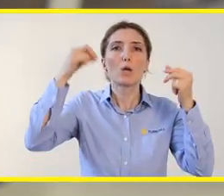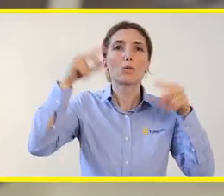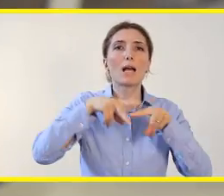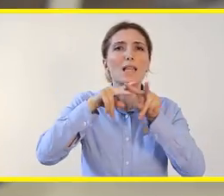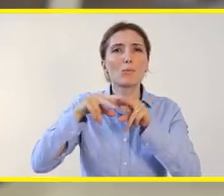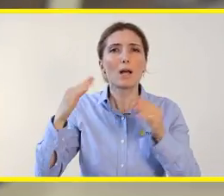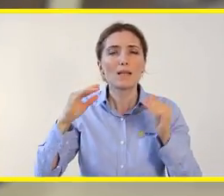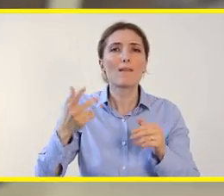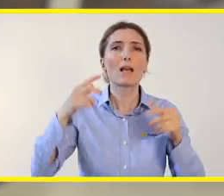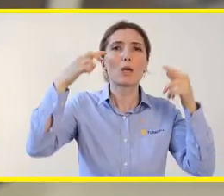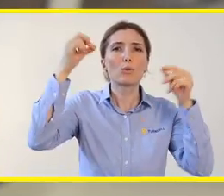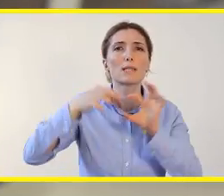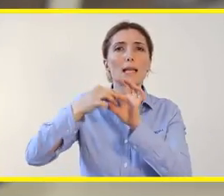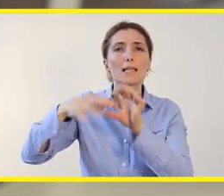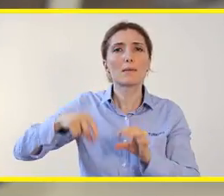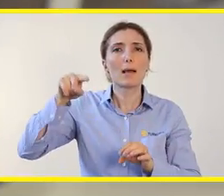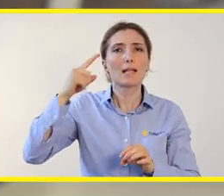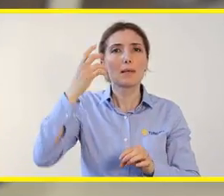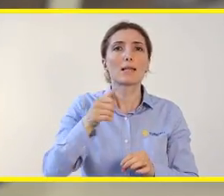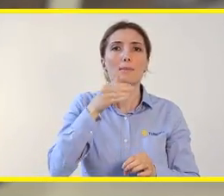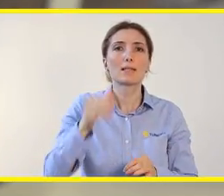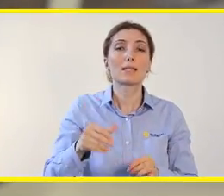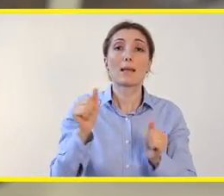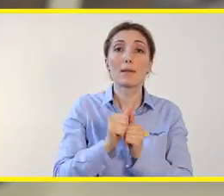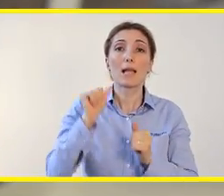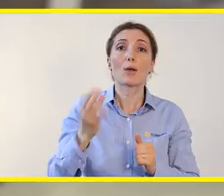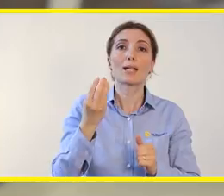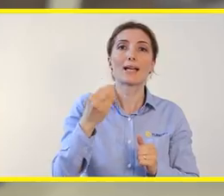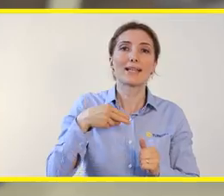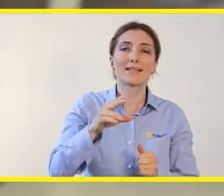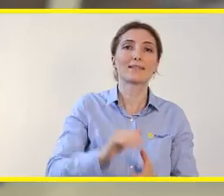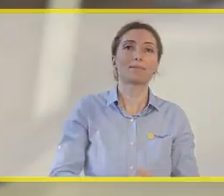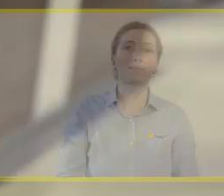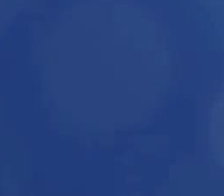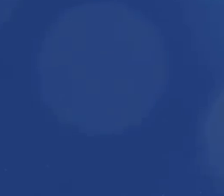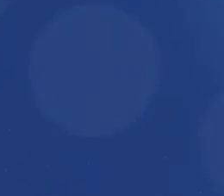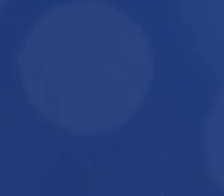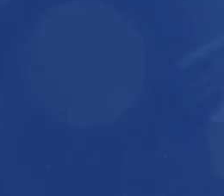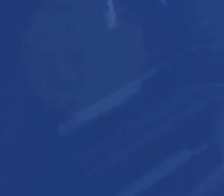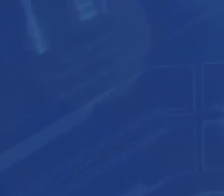turkcell.com.tr'den ve Turkcell İletişim Merkezlerine ulaşabilirsiniz. Birlikte her gün daha iyi.